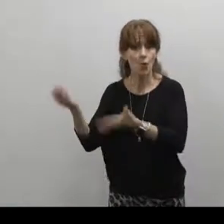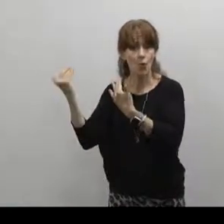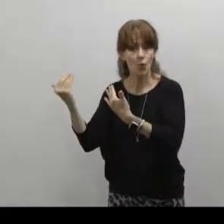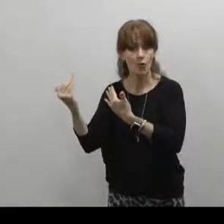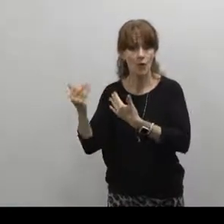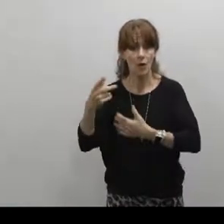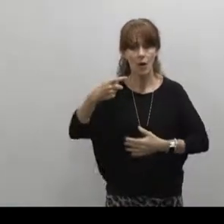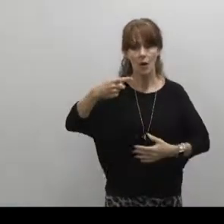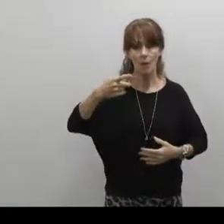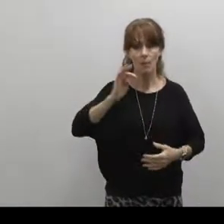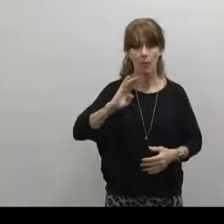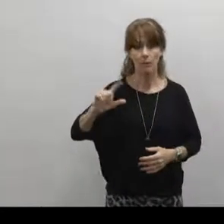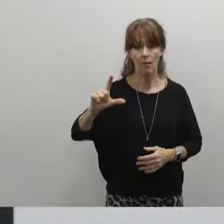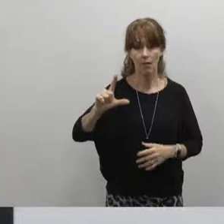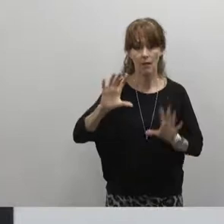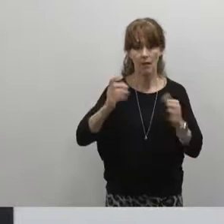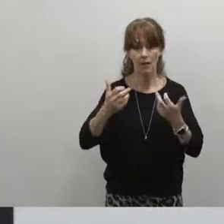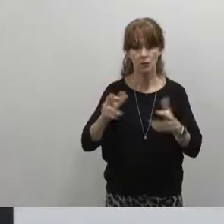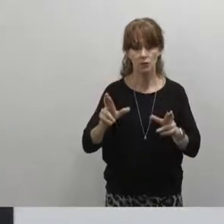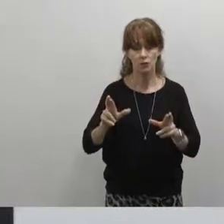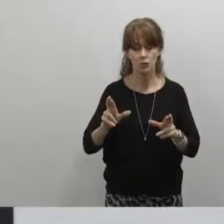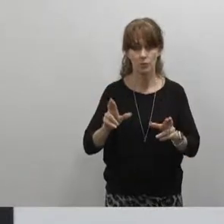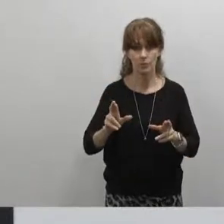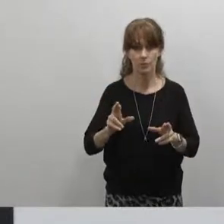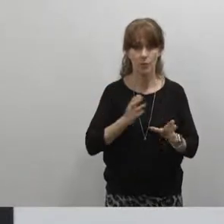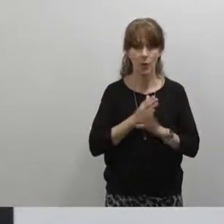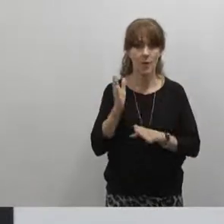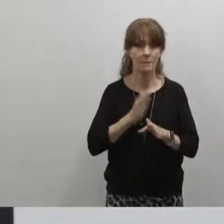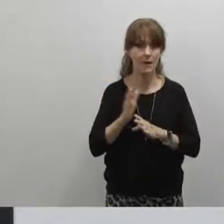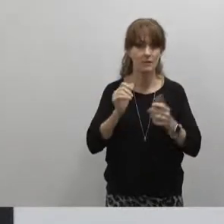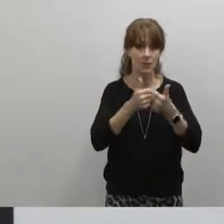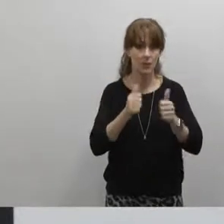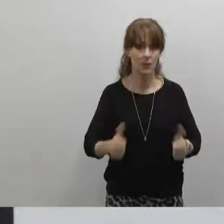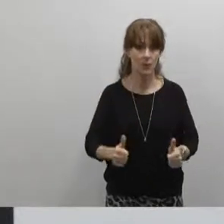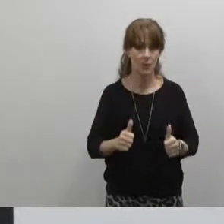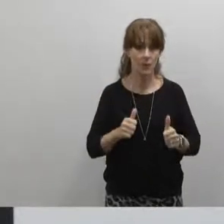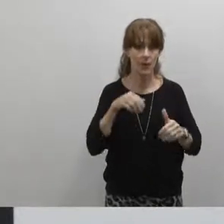chỉ biết say ai đọ chanh